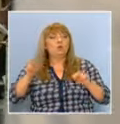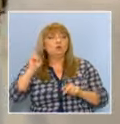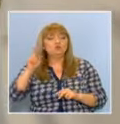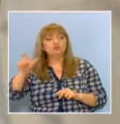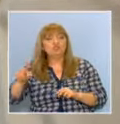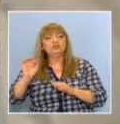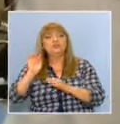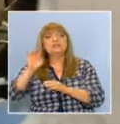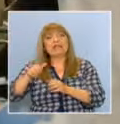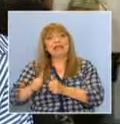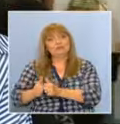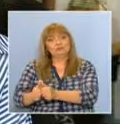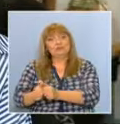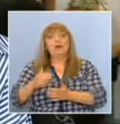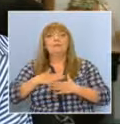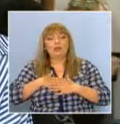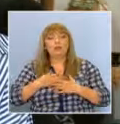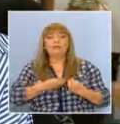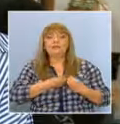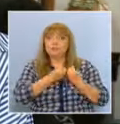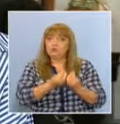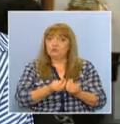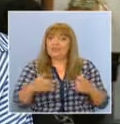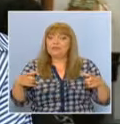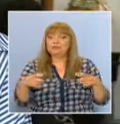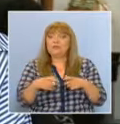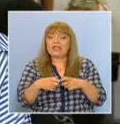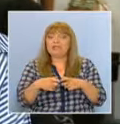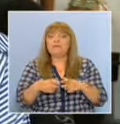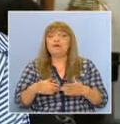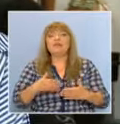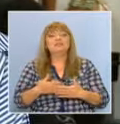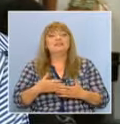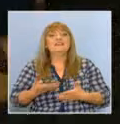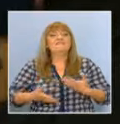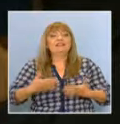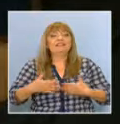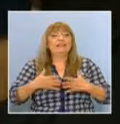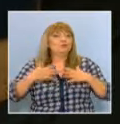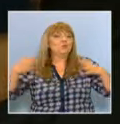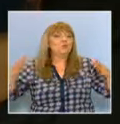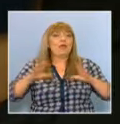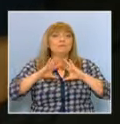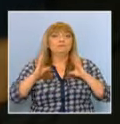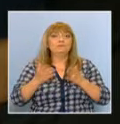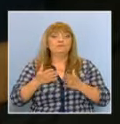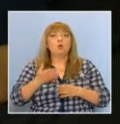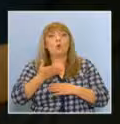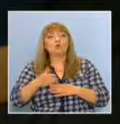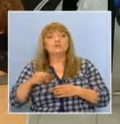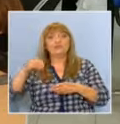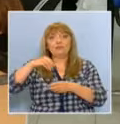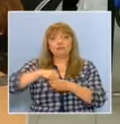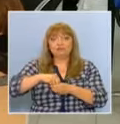тях. Благодарим на доверието на екипа и съответно вълнението е голямо за всички. Освен участието